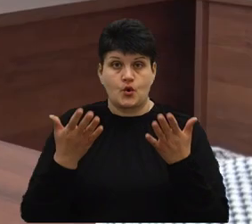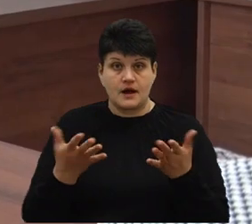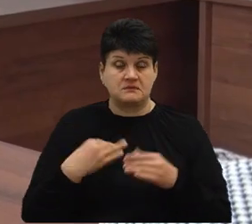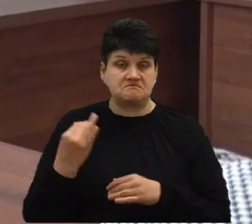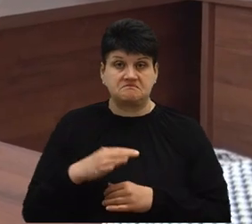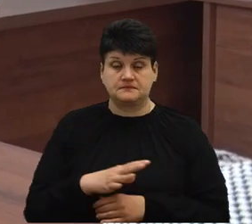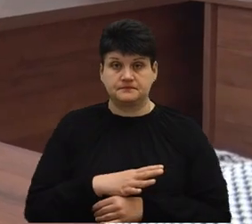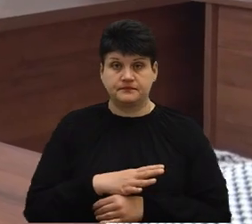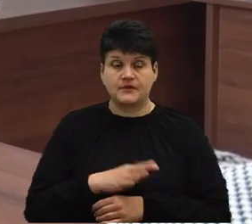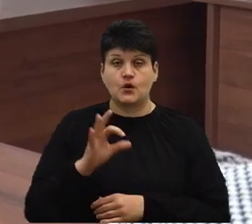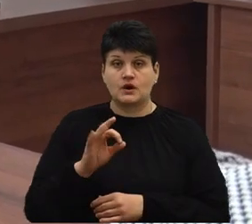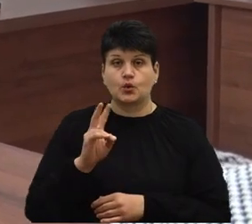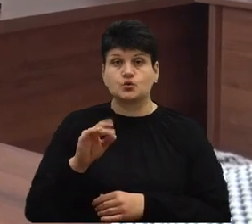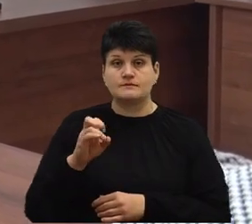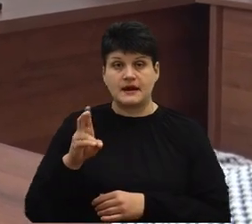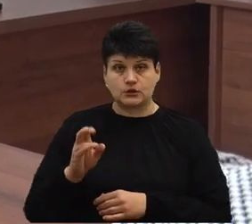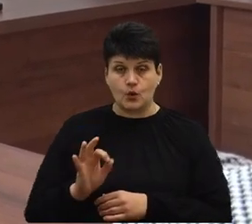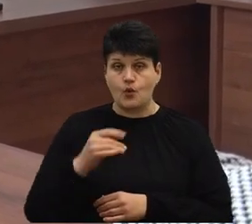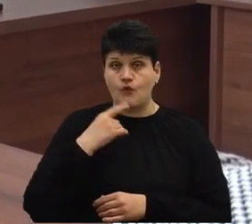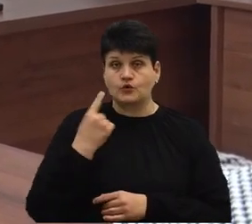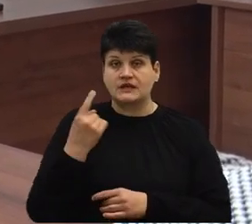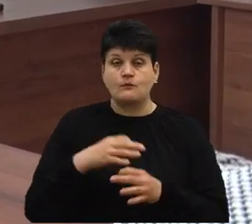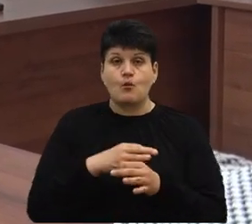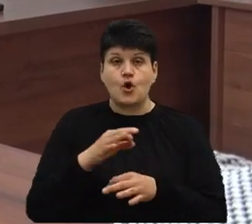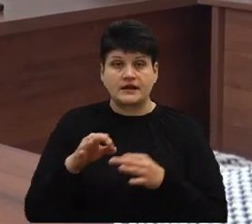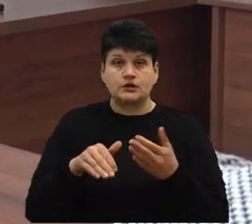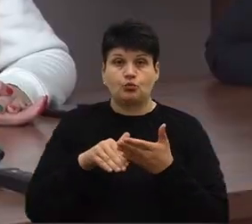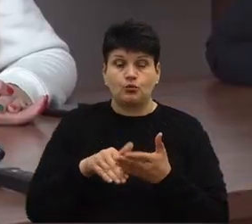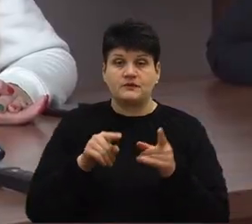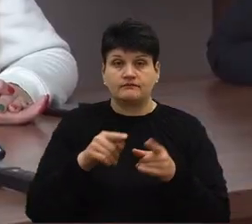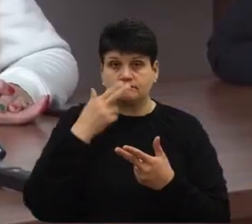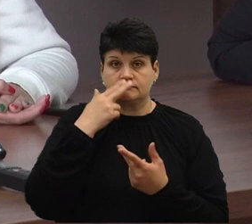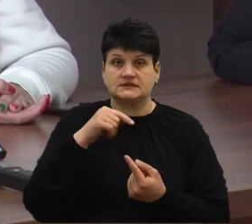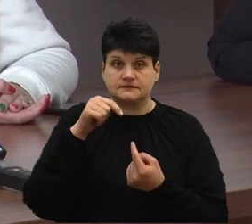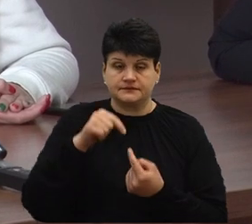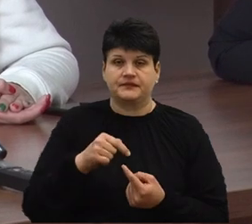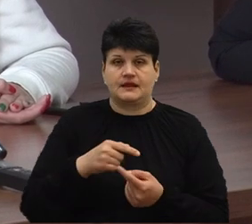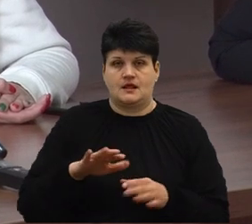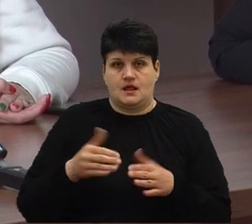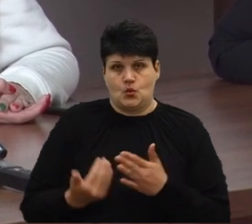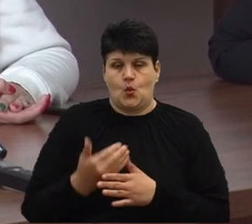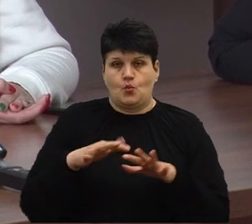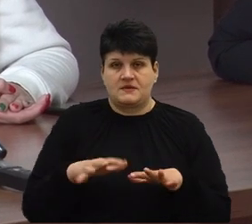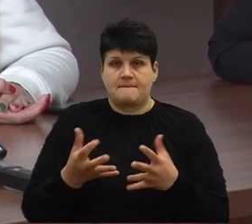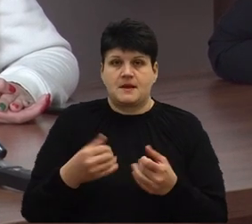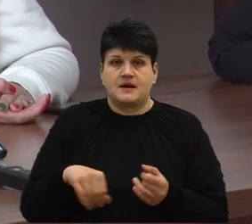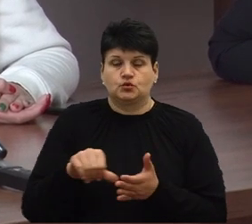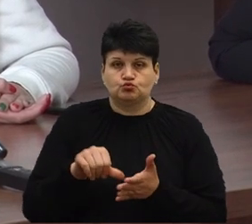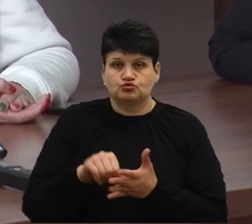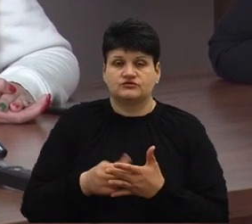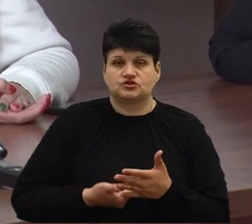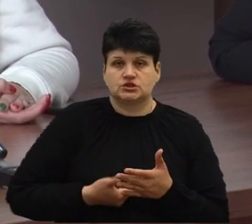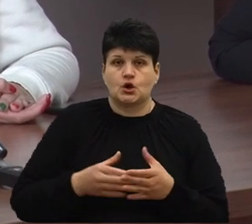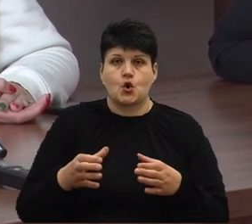цікаво Ольга Кузьменко каже один із проєктів який допоміг їй адаптуватися на новому місці та брати участь у житі